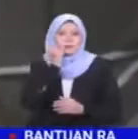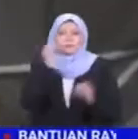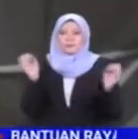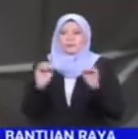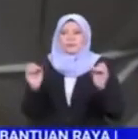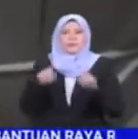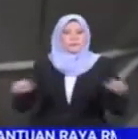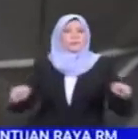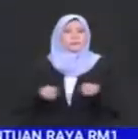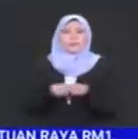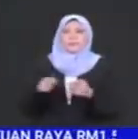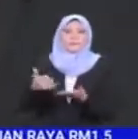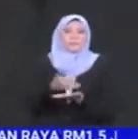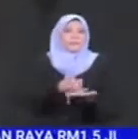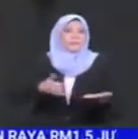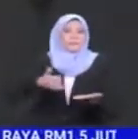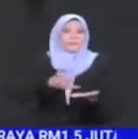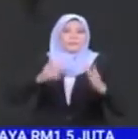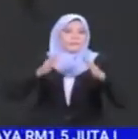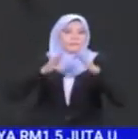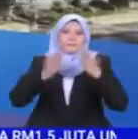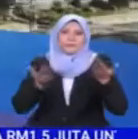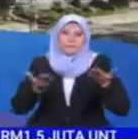tempat bergantung ini.